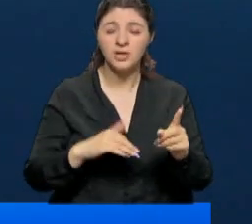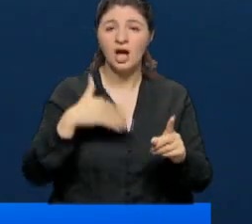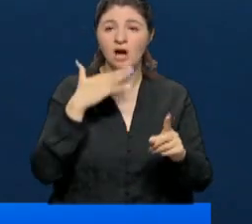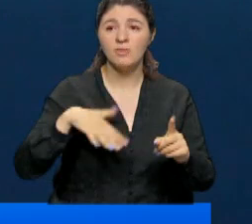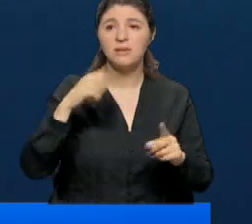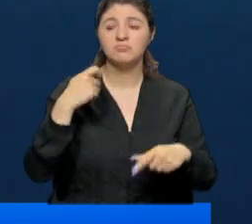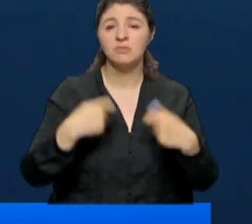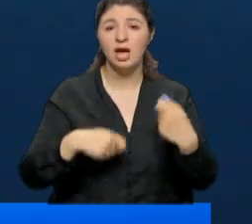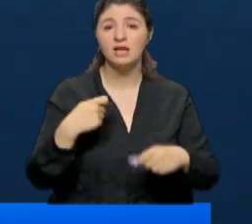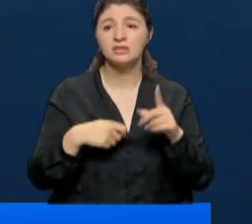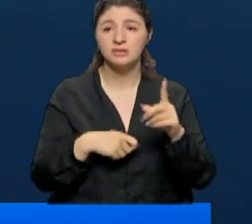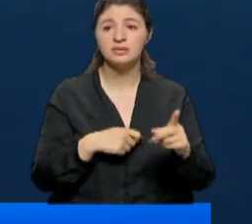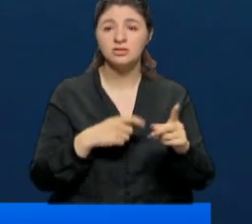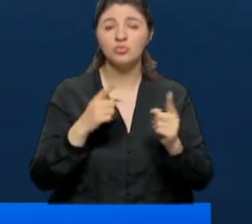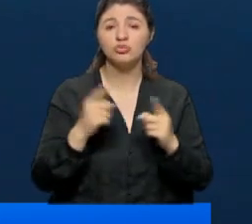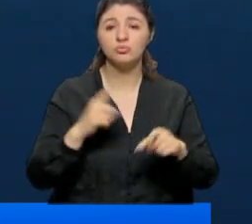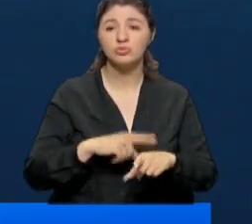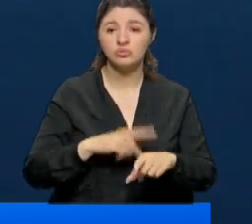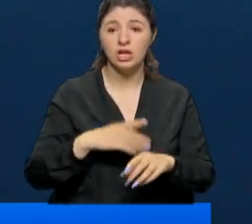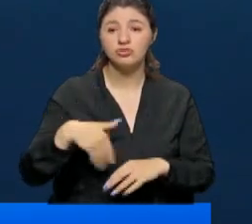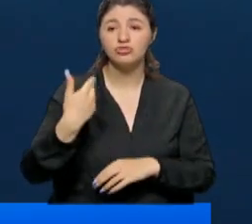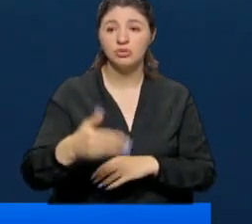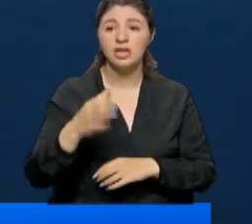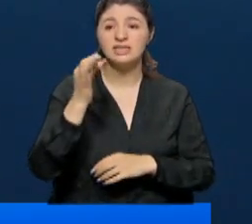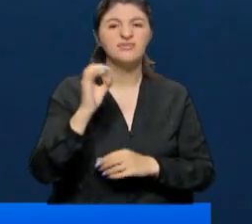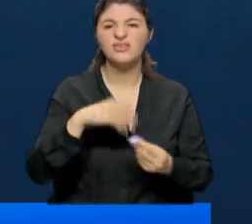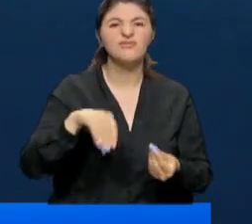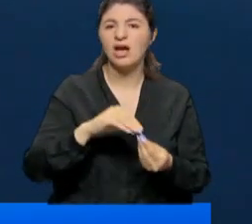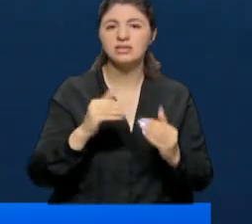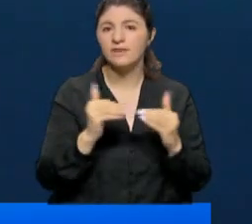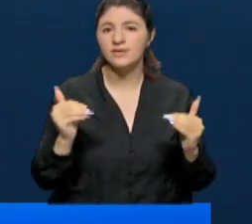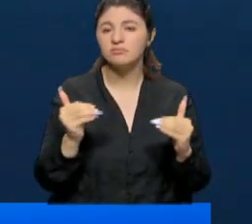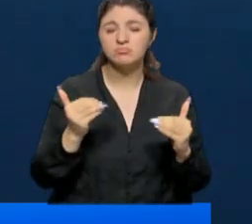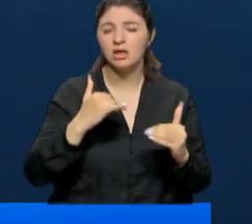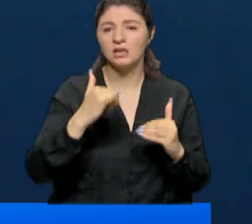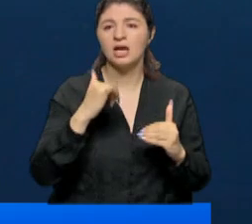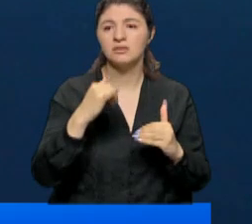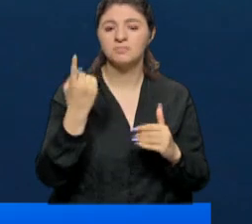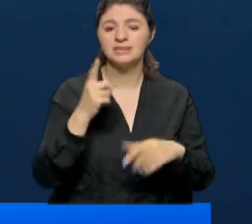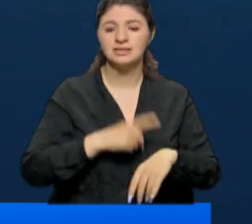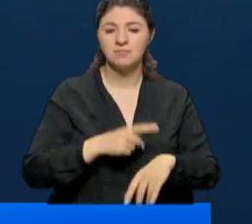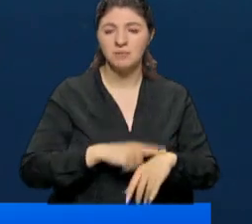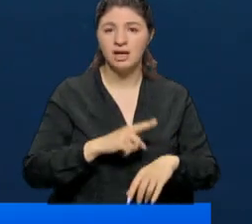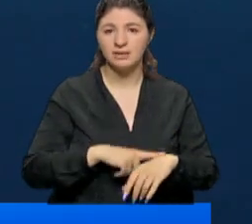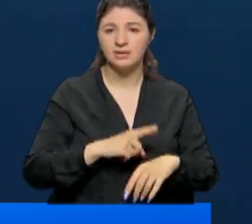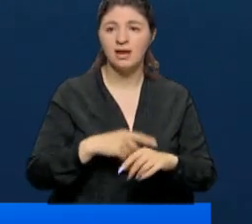Avrupa Merkez Bankası çok uzun bir süreden sonra sıfır faiz seviyesinin yakın bir zamanda terk